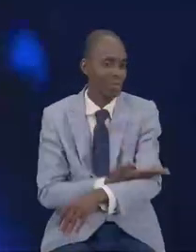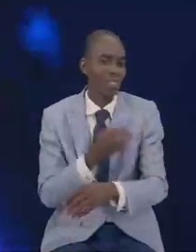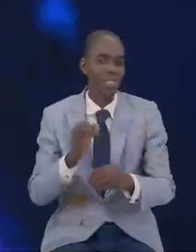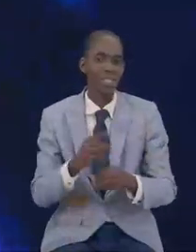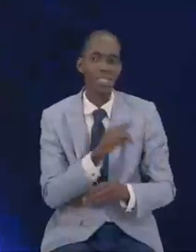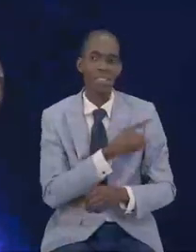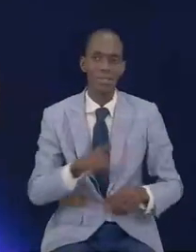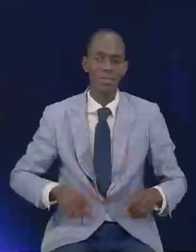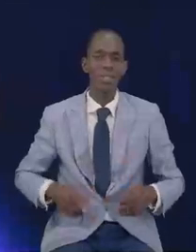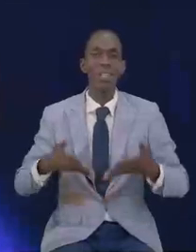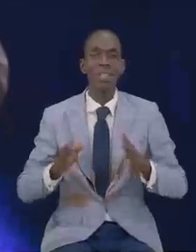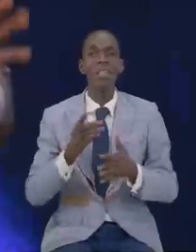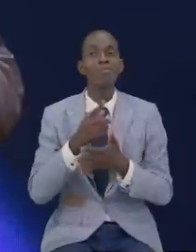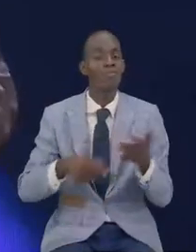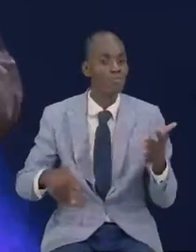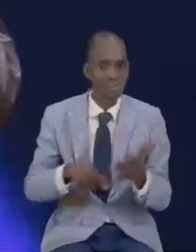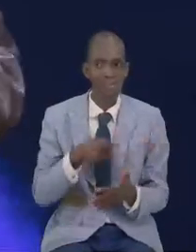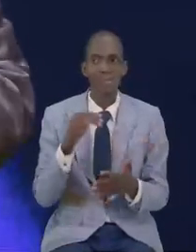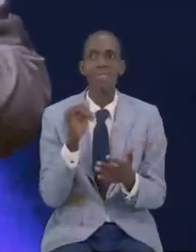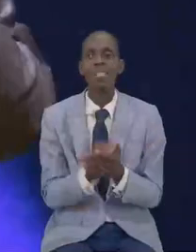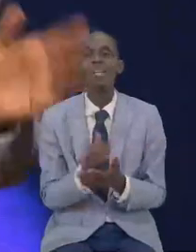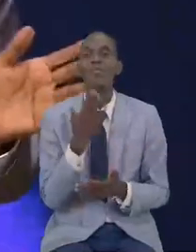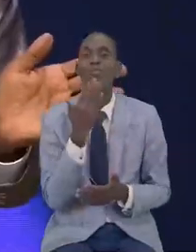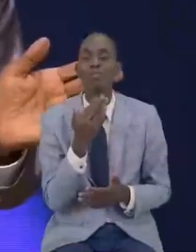Donc, il faut éliminer complètement